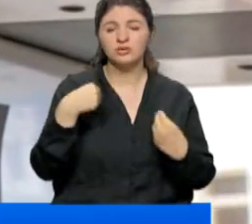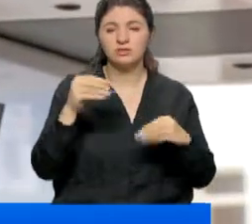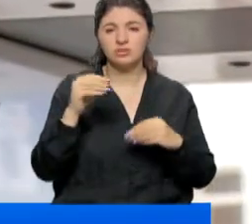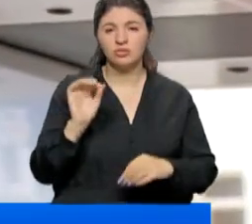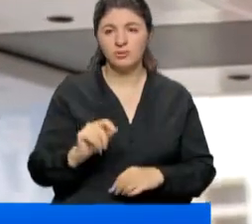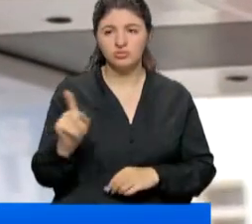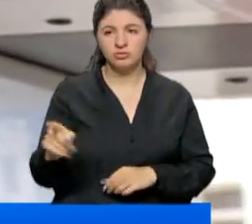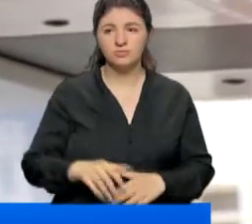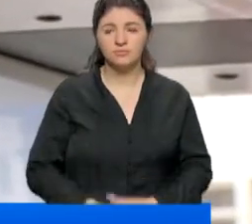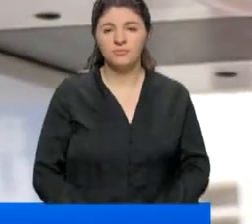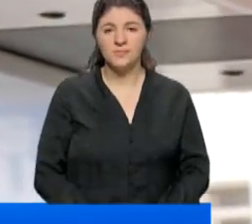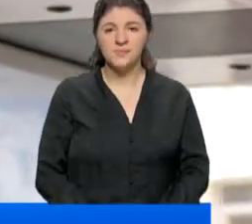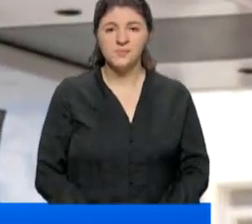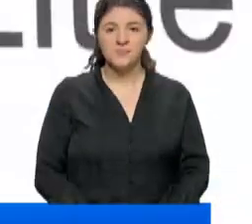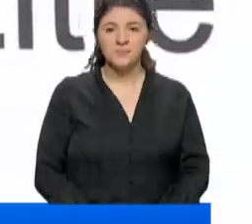Tan satılıyor